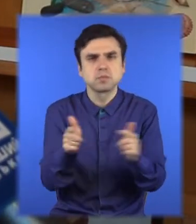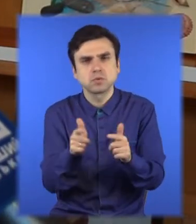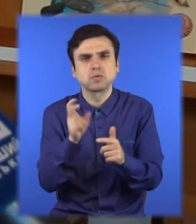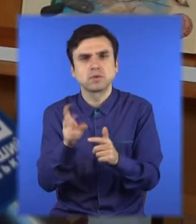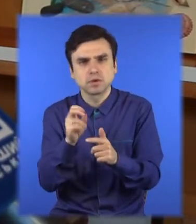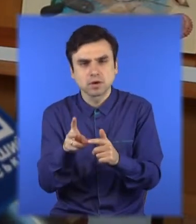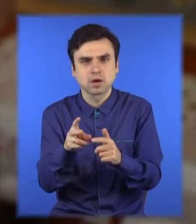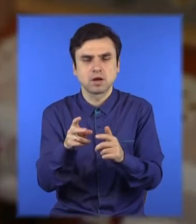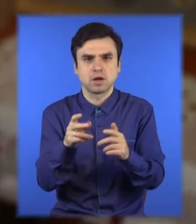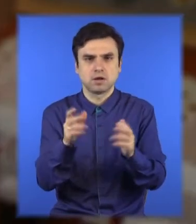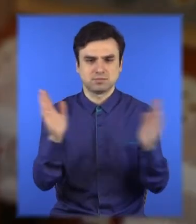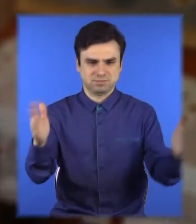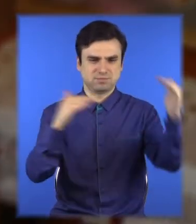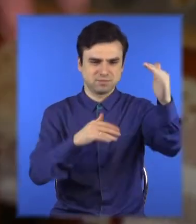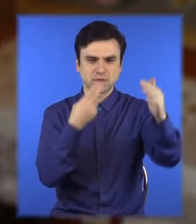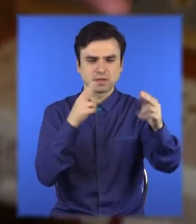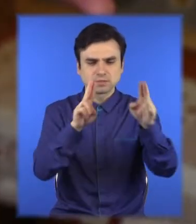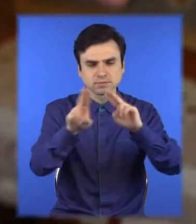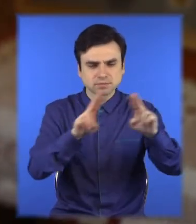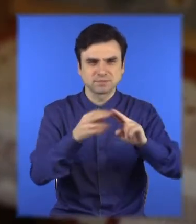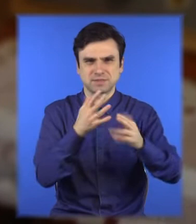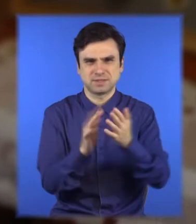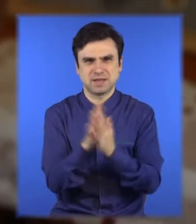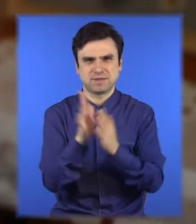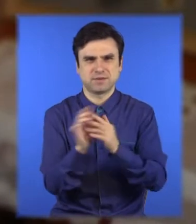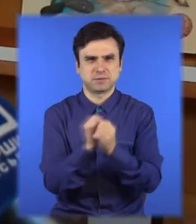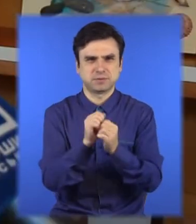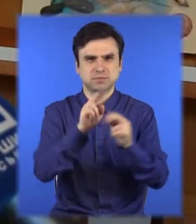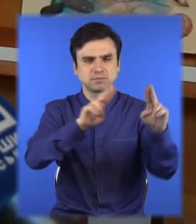подготовить, как сюжет создать, видение художественное, то, что вот человек